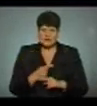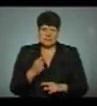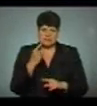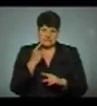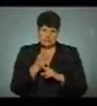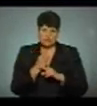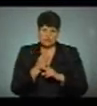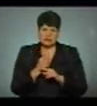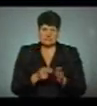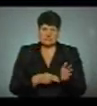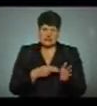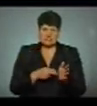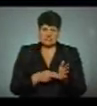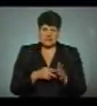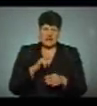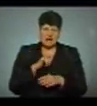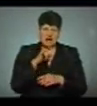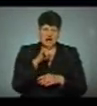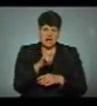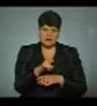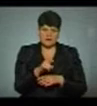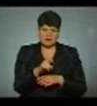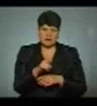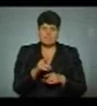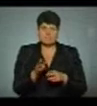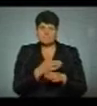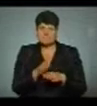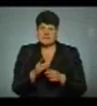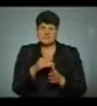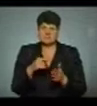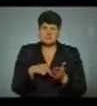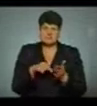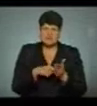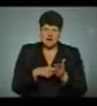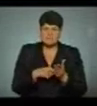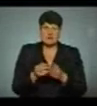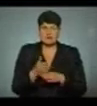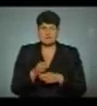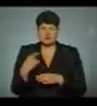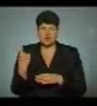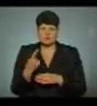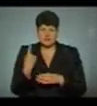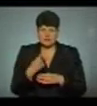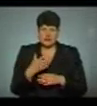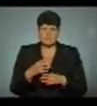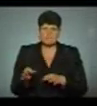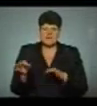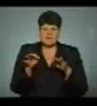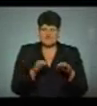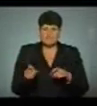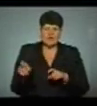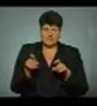заборонити залізничне, авіа та автобусне, міжміське та міжобласне пасажирське перевезення. Заборонити